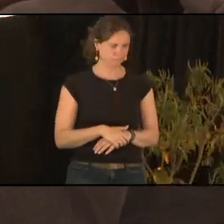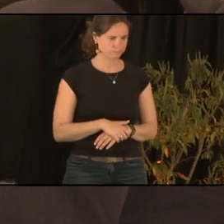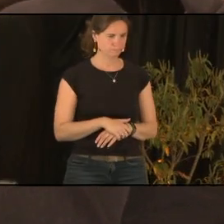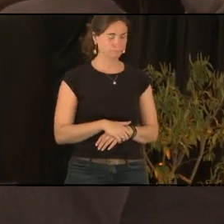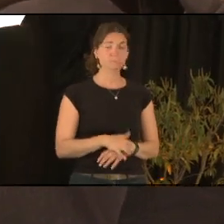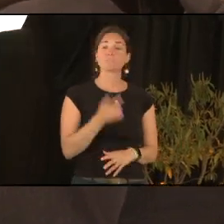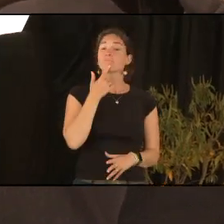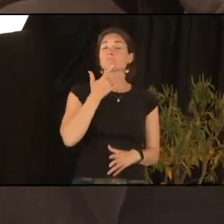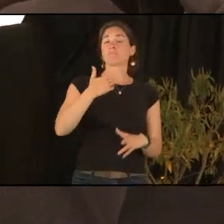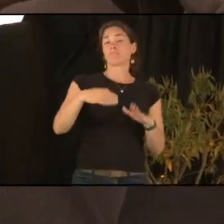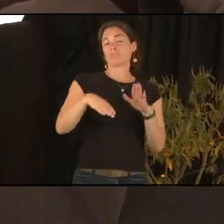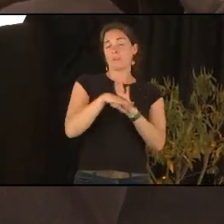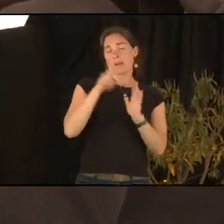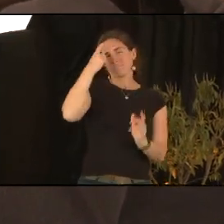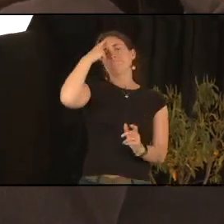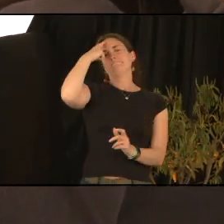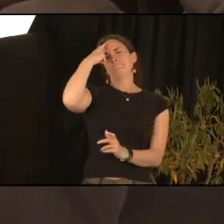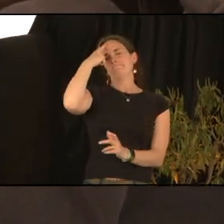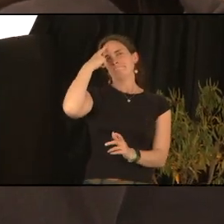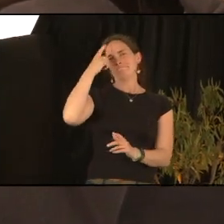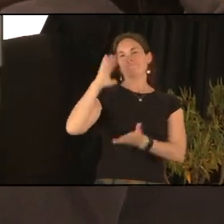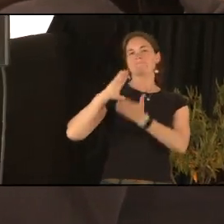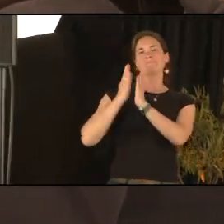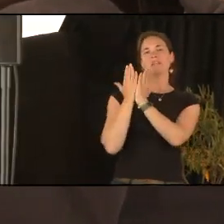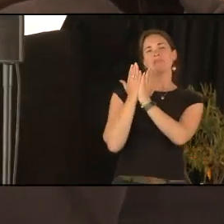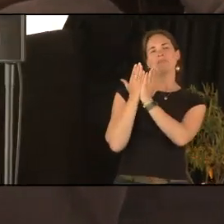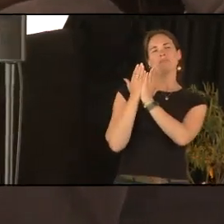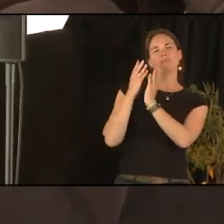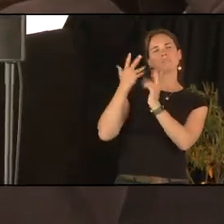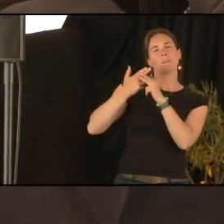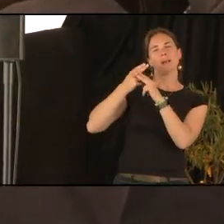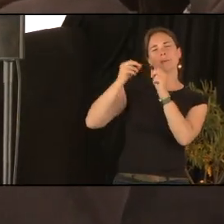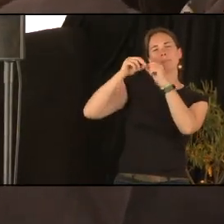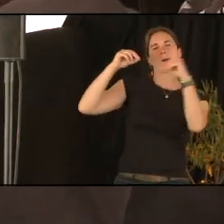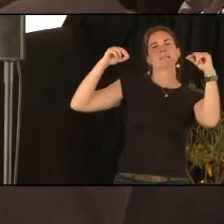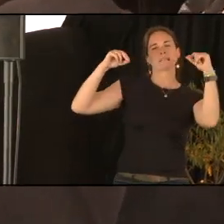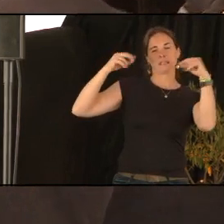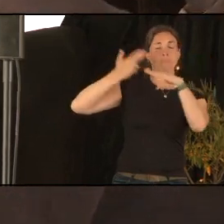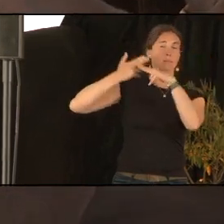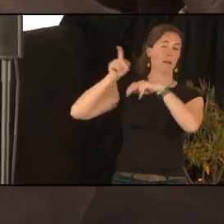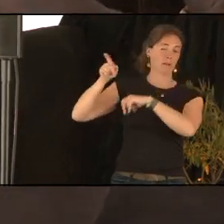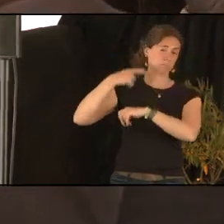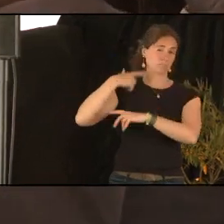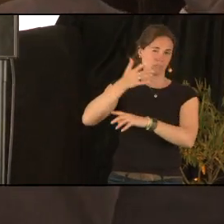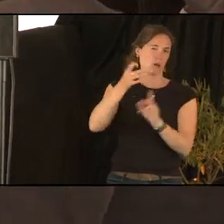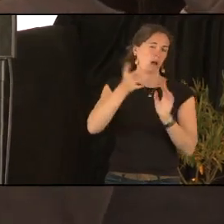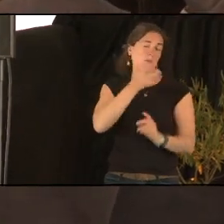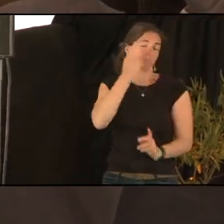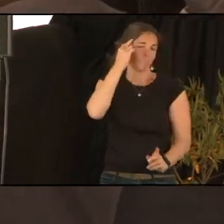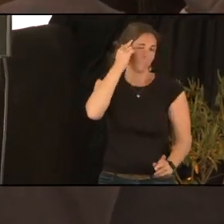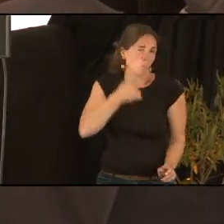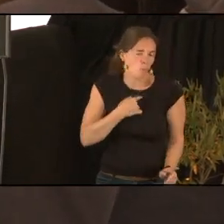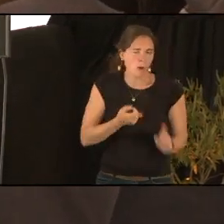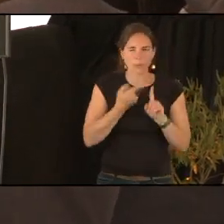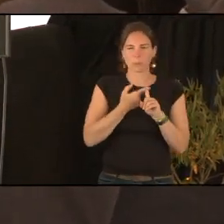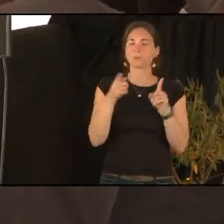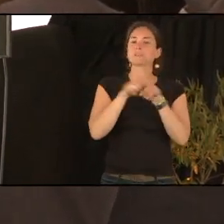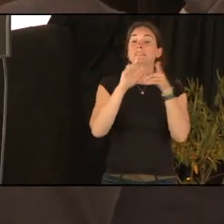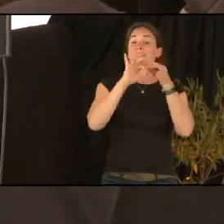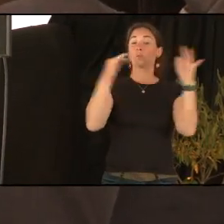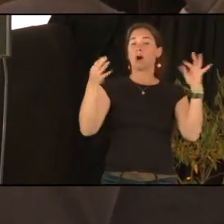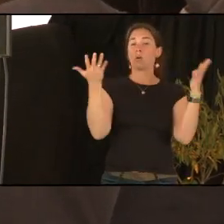d'abord j'avais une référence littéraire en tête d'un livre de Gracq qui s'appelle La presqu'île, qui est important pour moi, mais ça c'est vraiment un petit détail. Et surtout pour l'histoire,